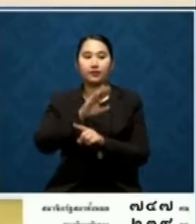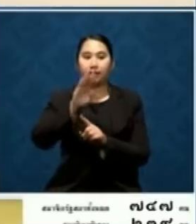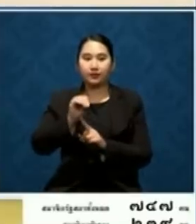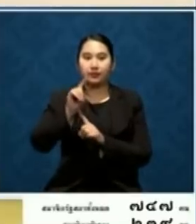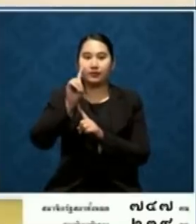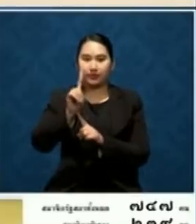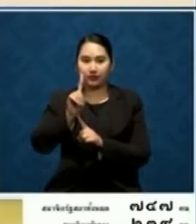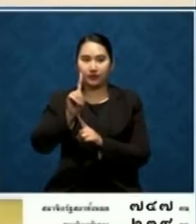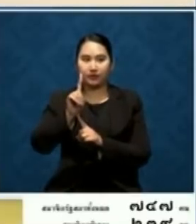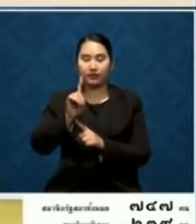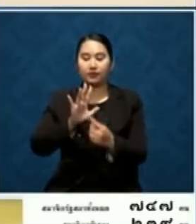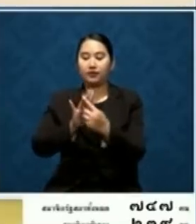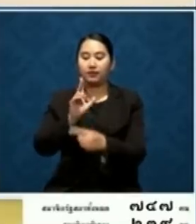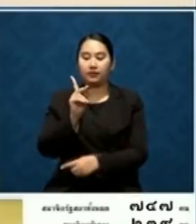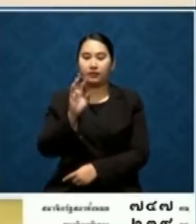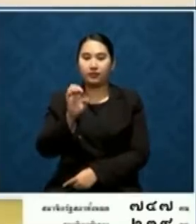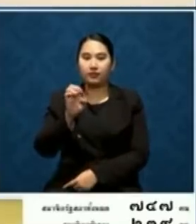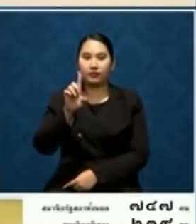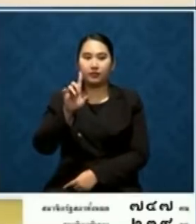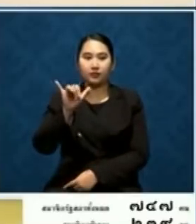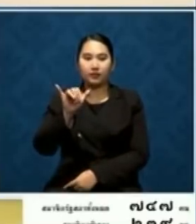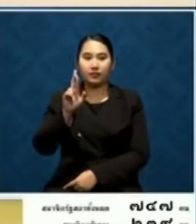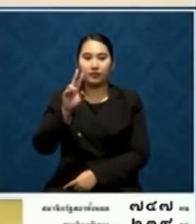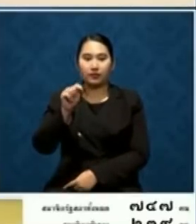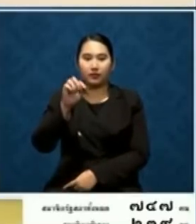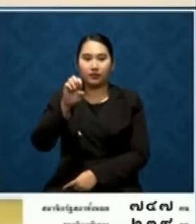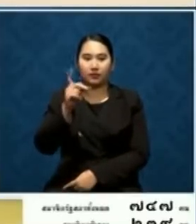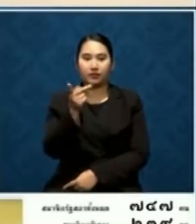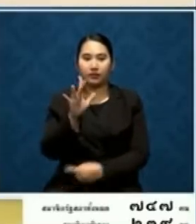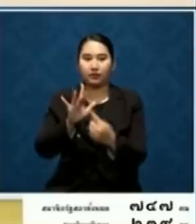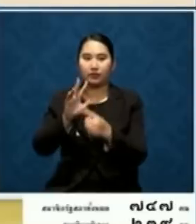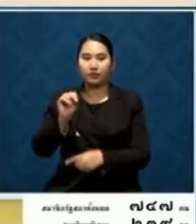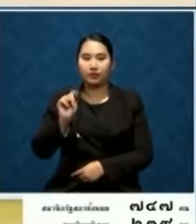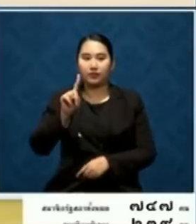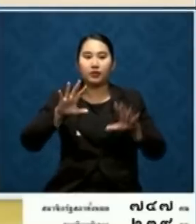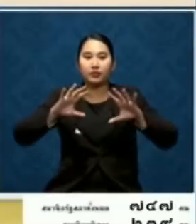41นายเกียรติคุณต้นยาง ไม่เห็นชอบครับ